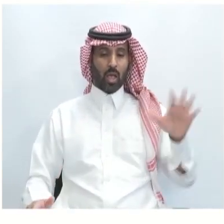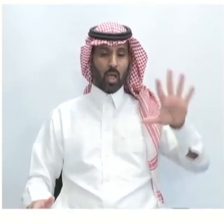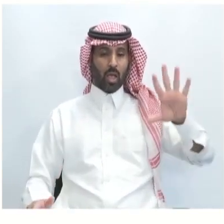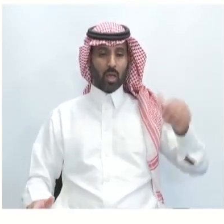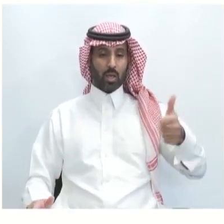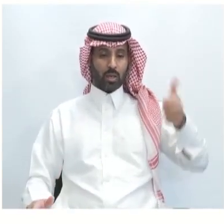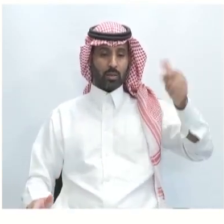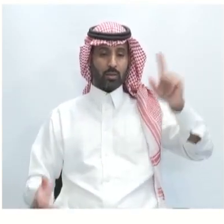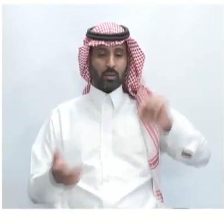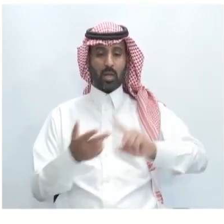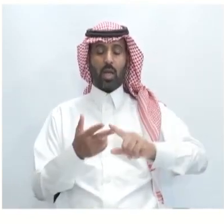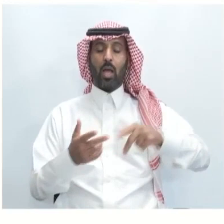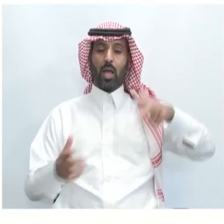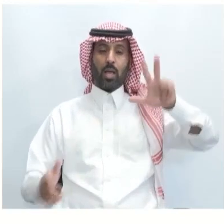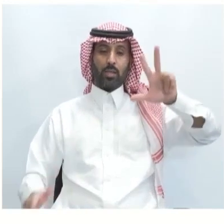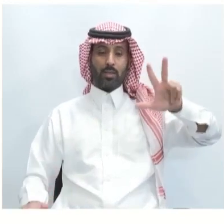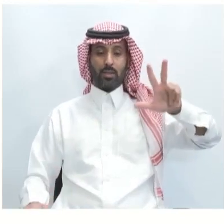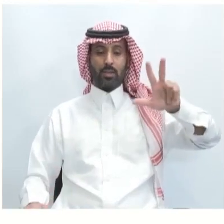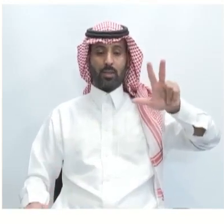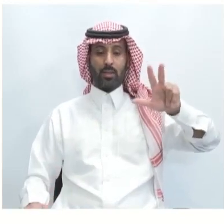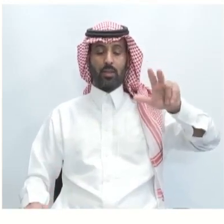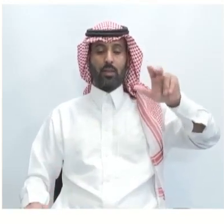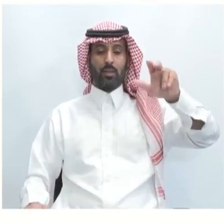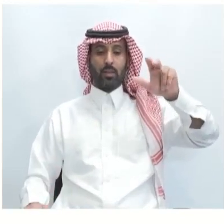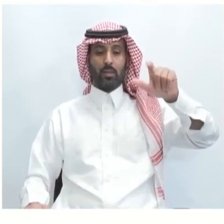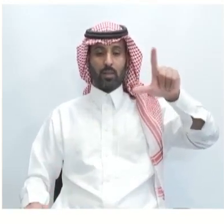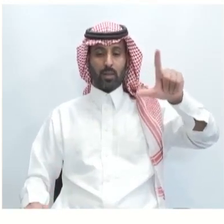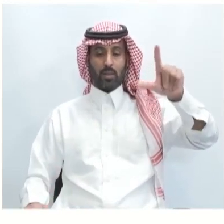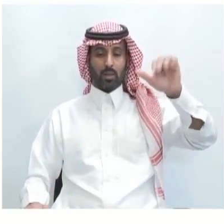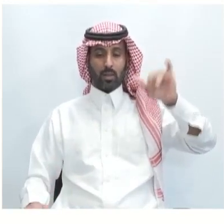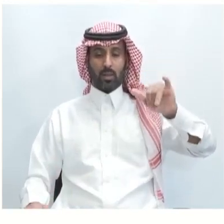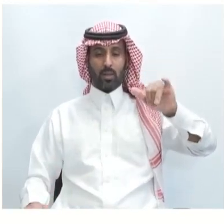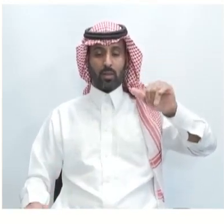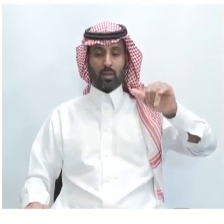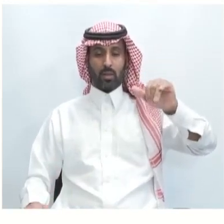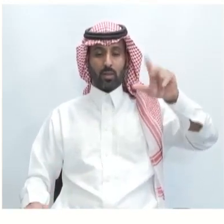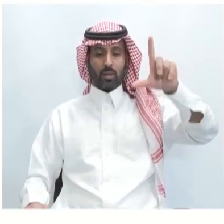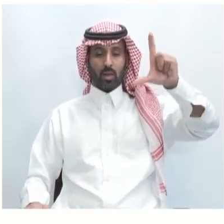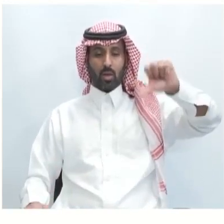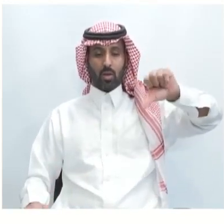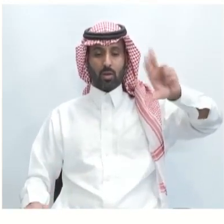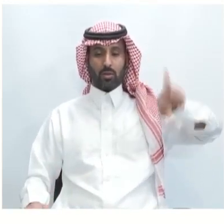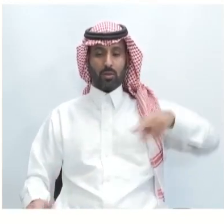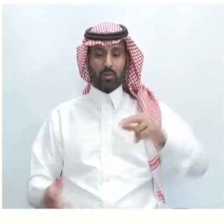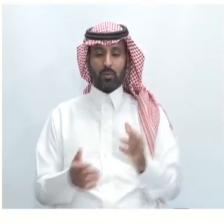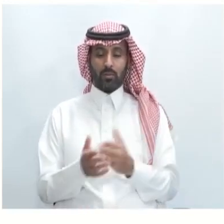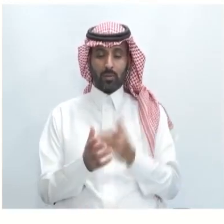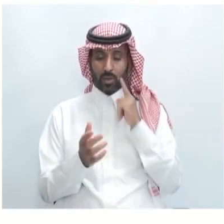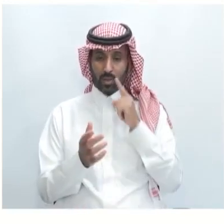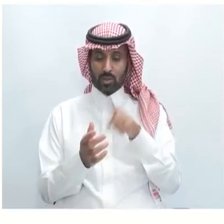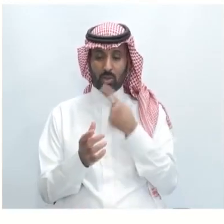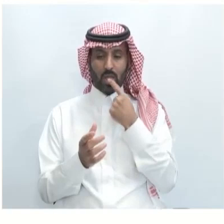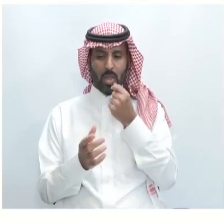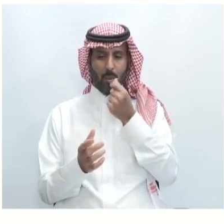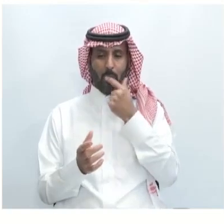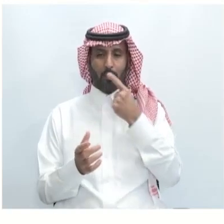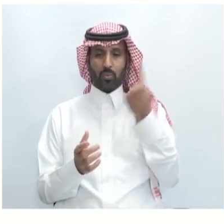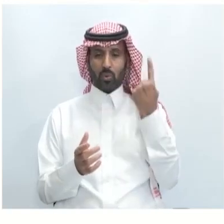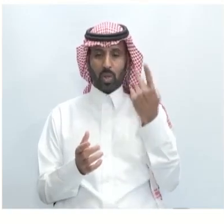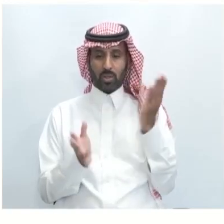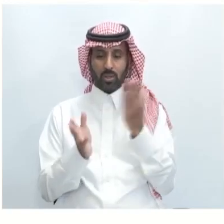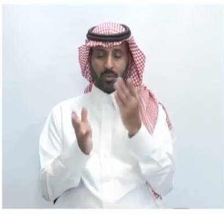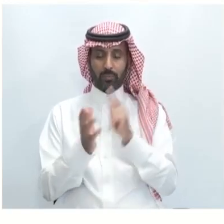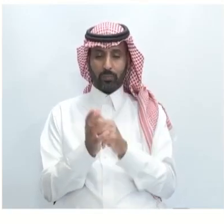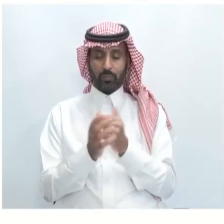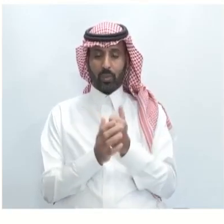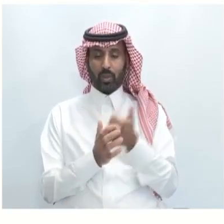سنتعرف عليها بالتفصيل اليوم سيكون تركيزنا عن السكريات الاحاديه تركيزنا على سكريات الاحاديه